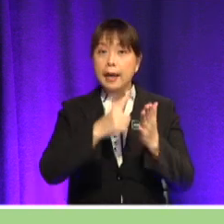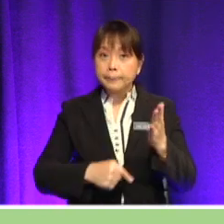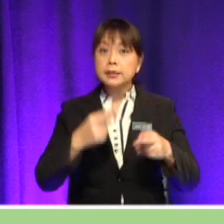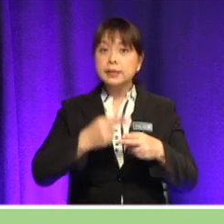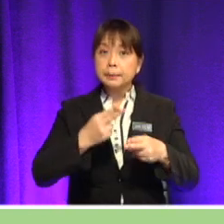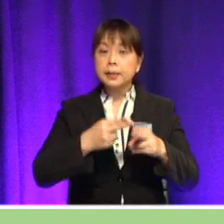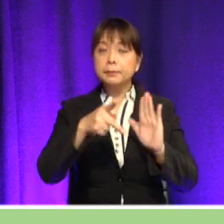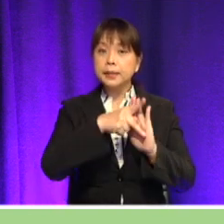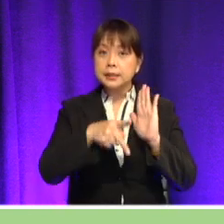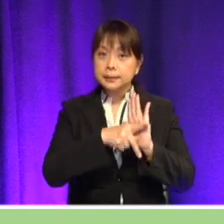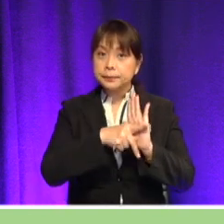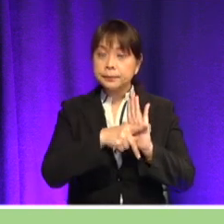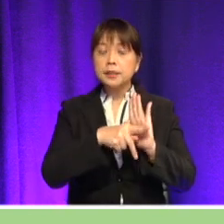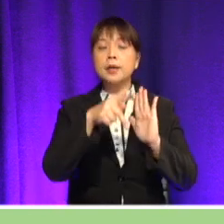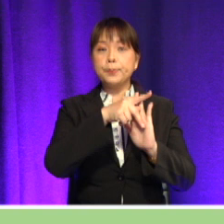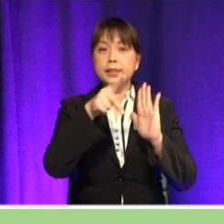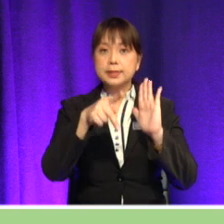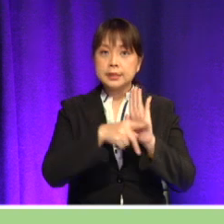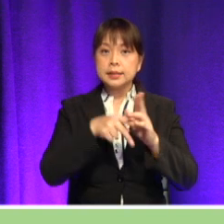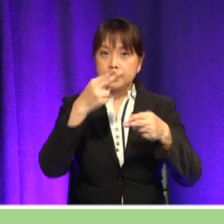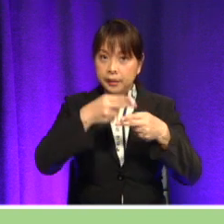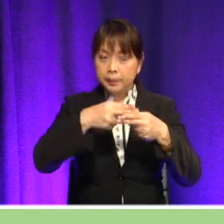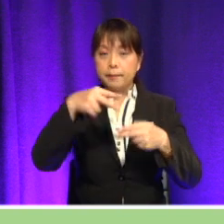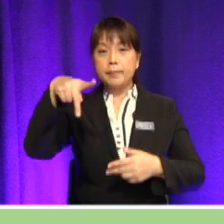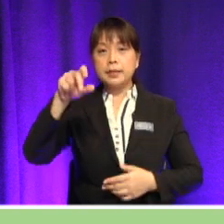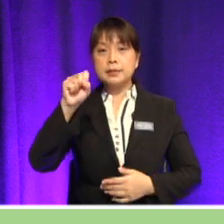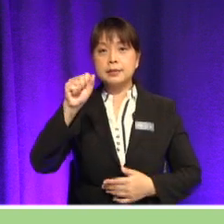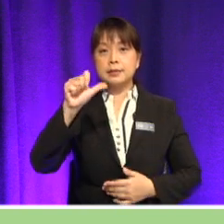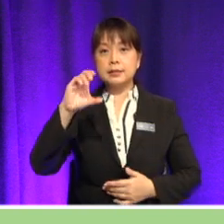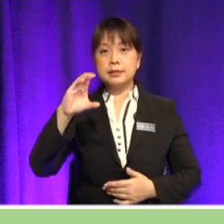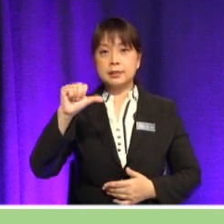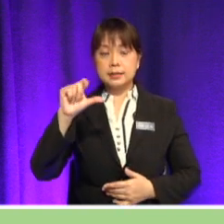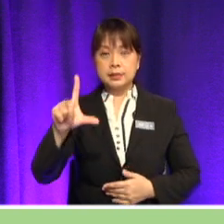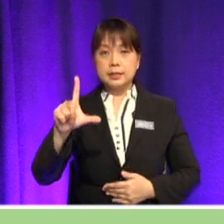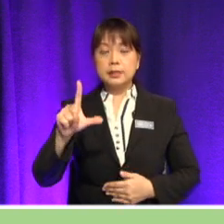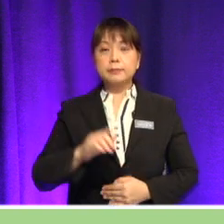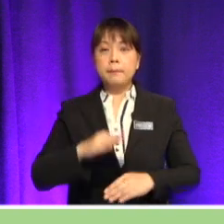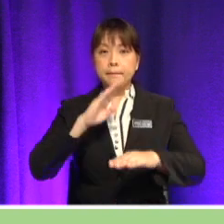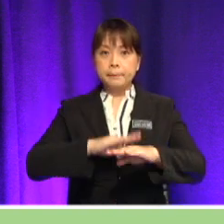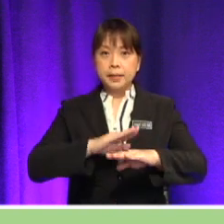menyatakan bahwa tekanan yang dikenakan pada satu benda langit benda langit